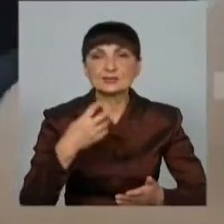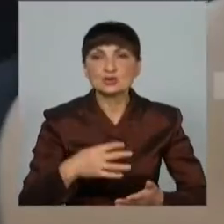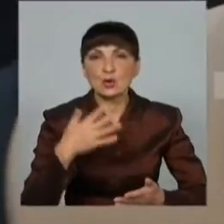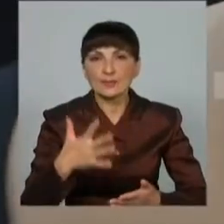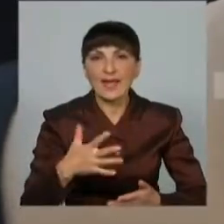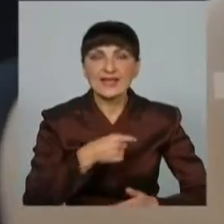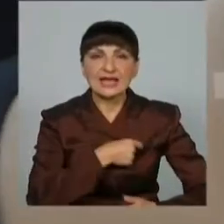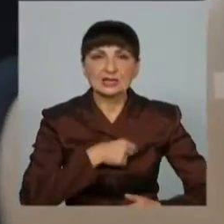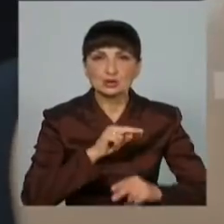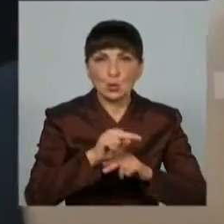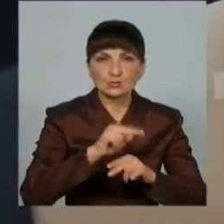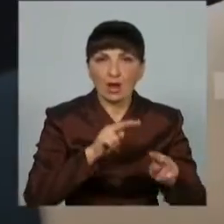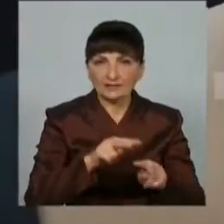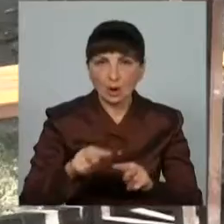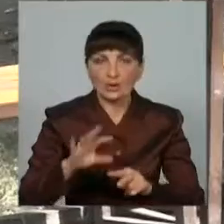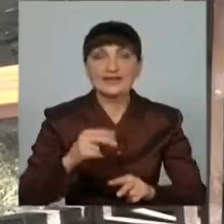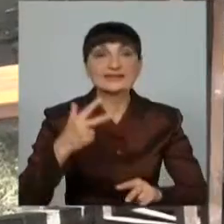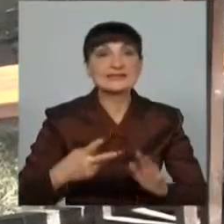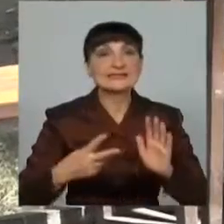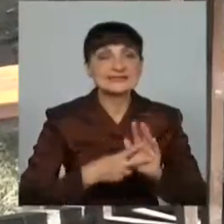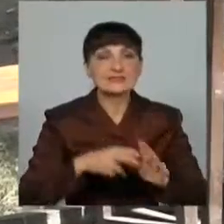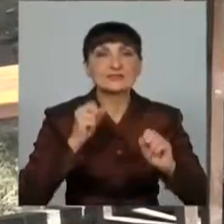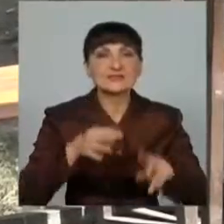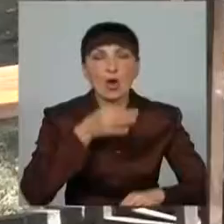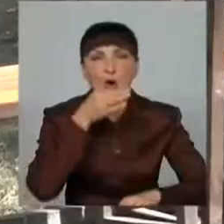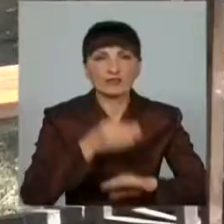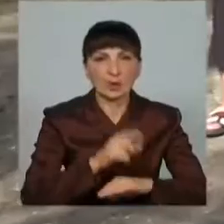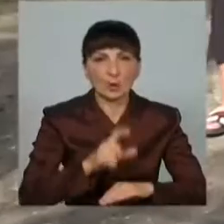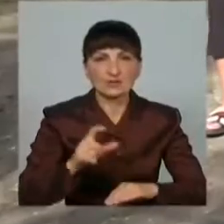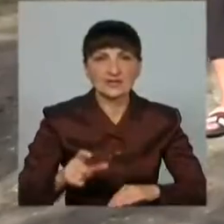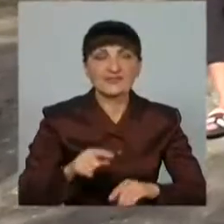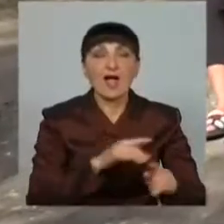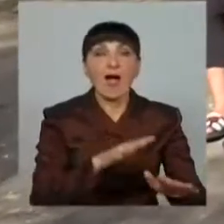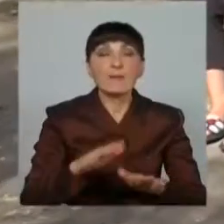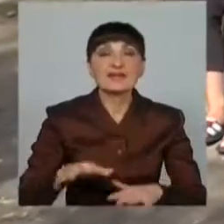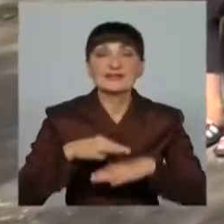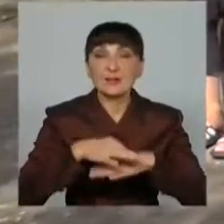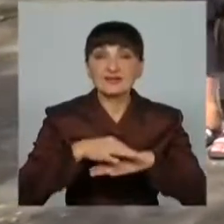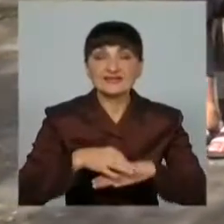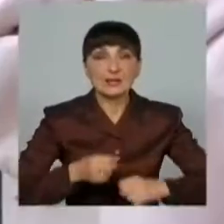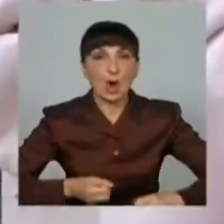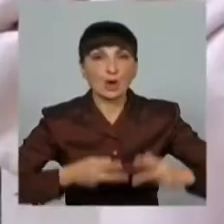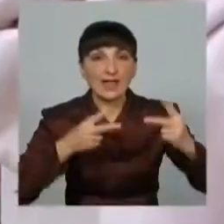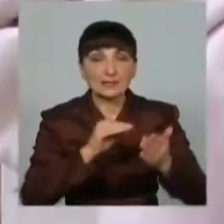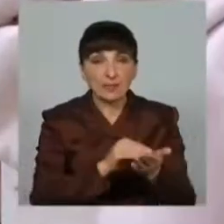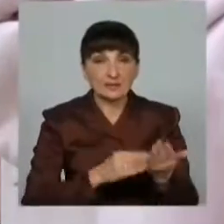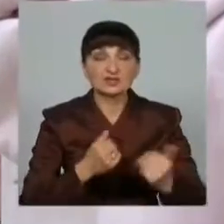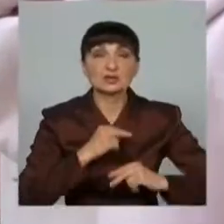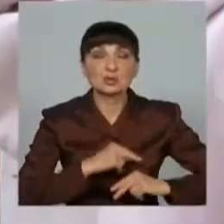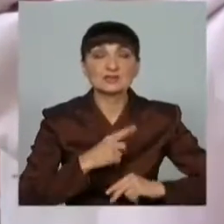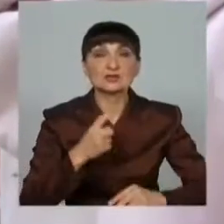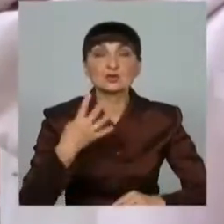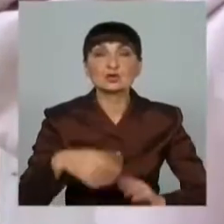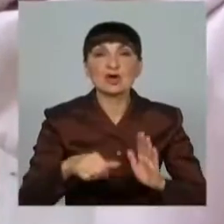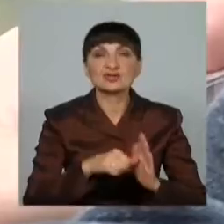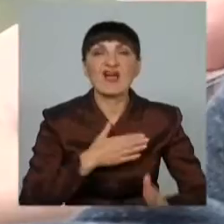345 инструкторов-контролеров и 37 уполномоченных лиц. А вот в пунктах для проведения онлайн-переписи сейчас трудятся